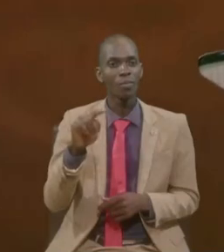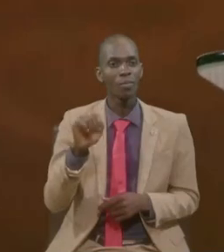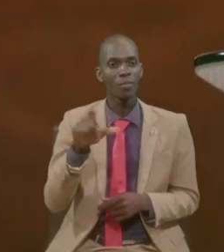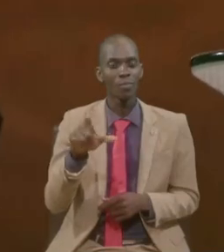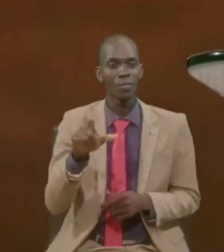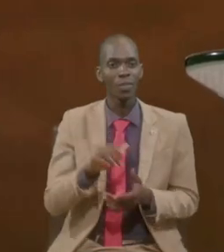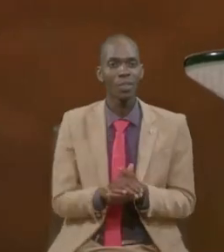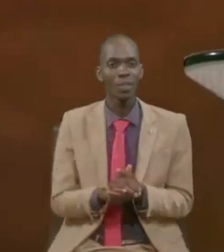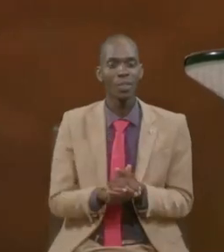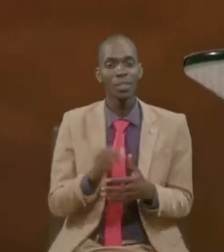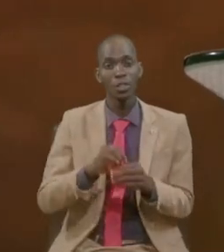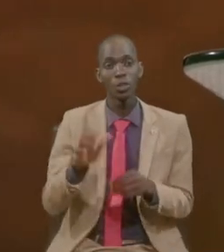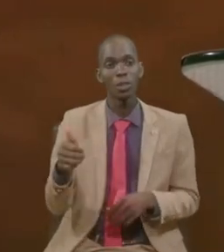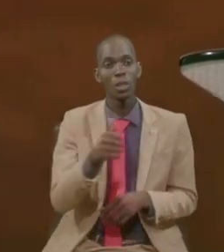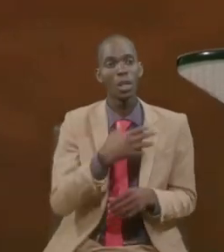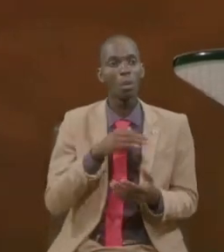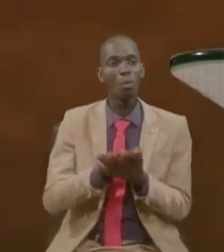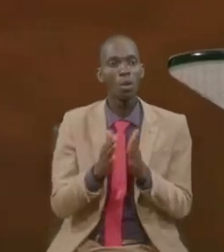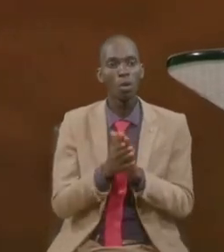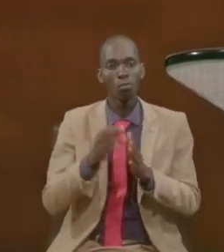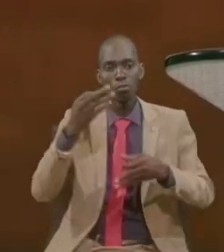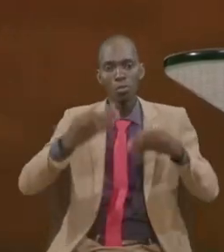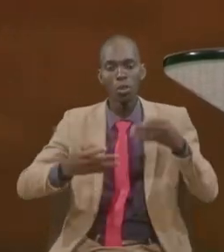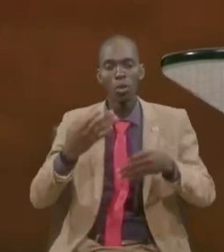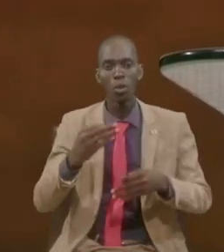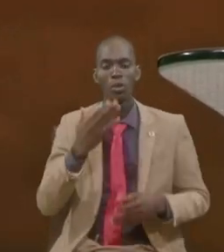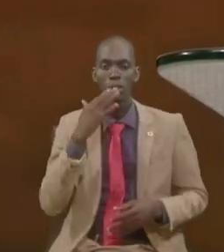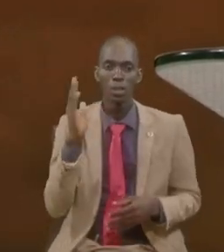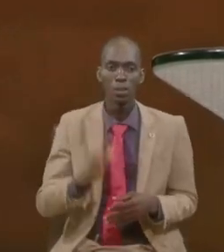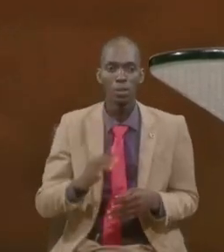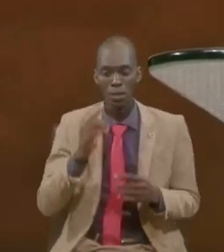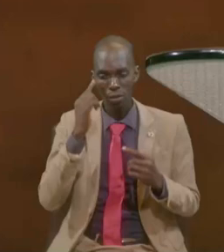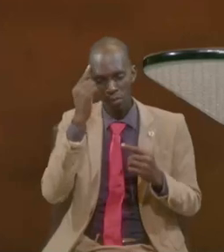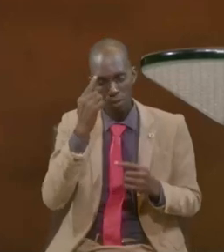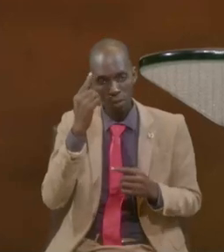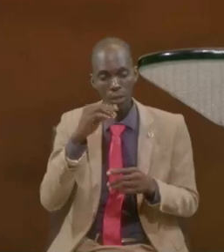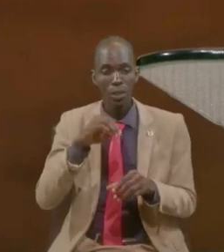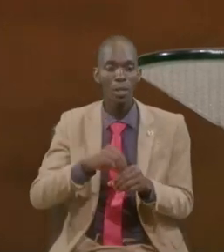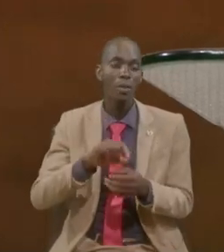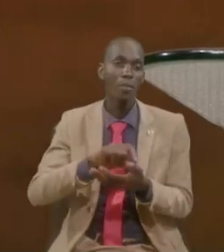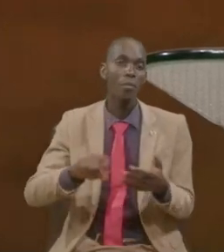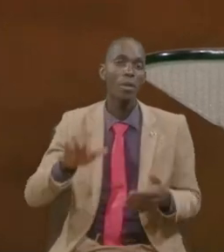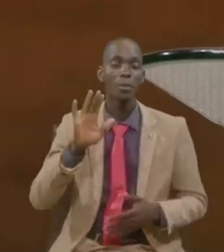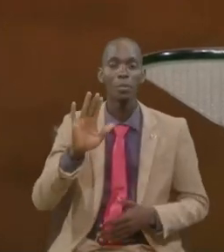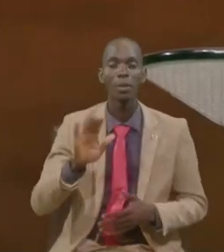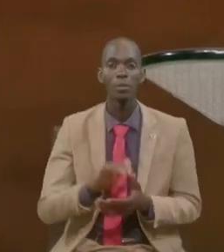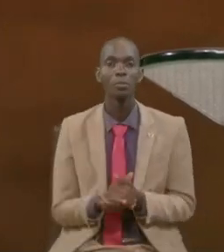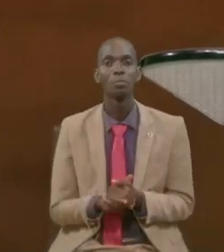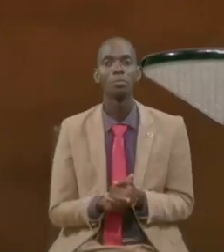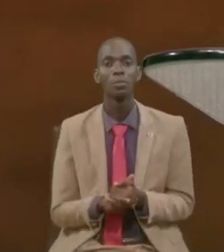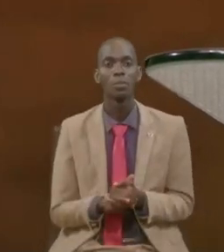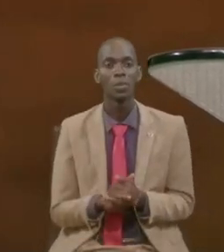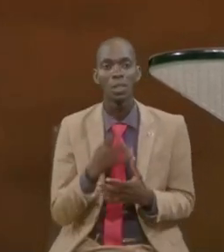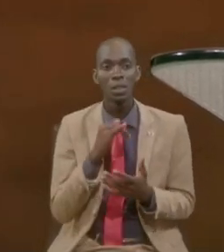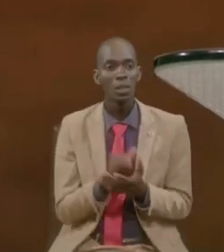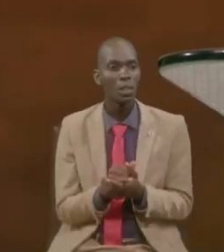en vous-même une distinction et ne jugez-vous pas sous l'inspiration de pensées mauvaises?